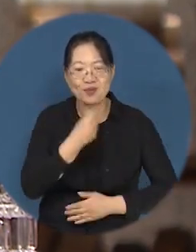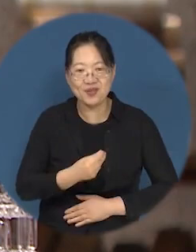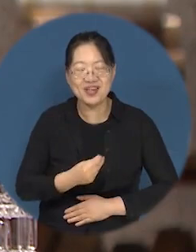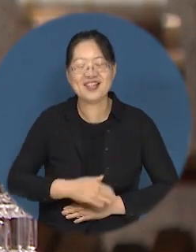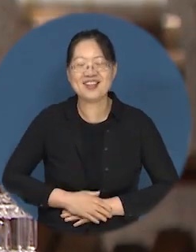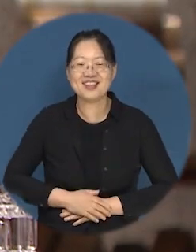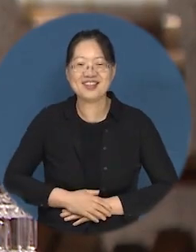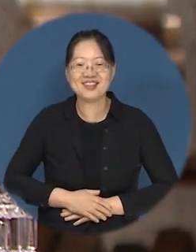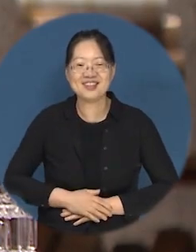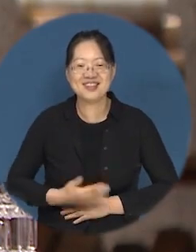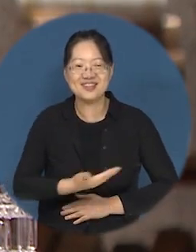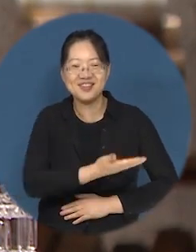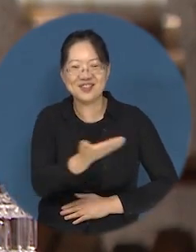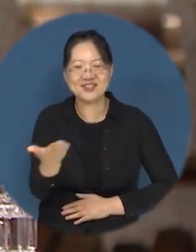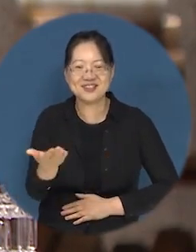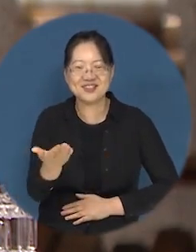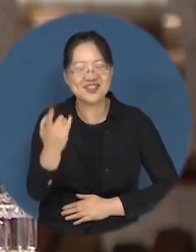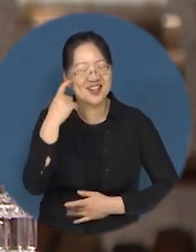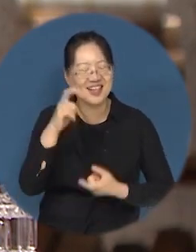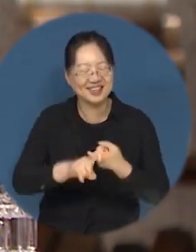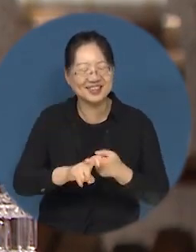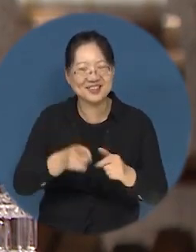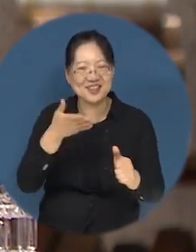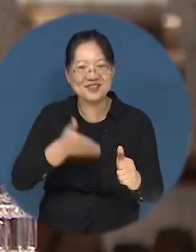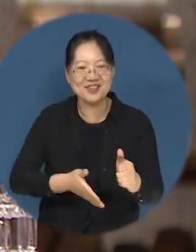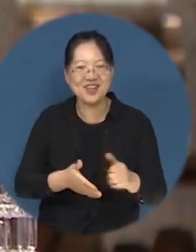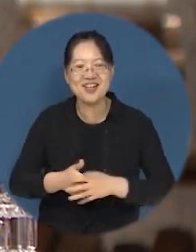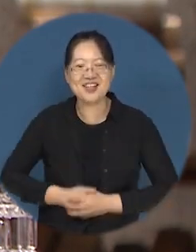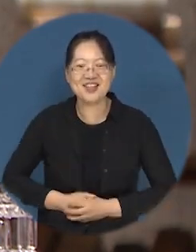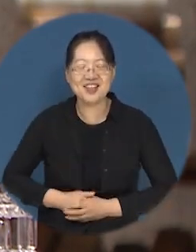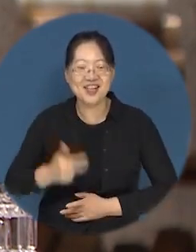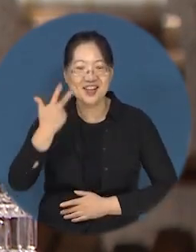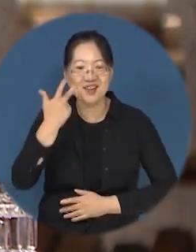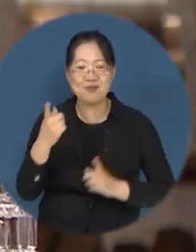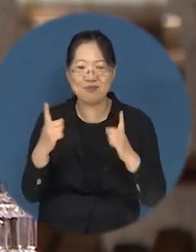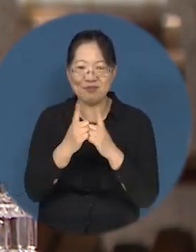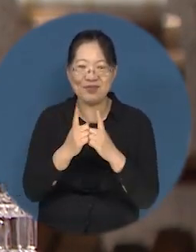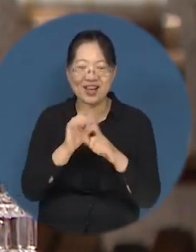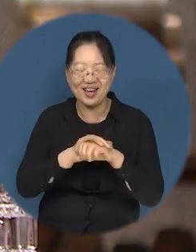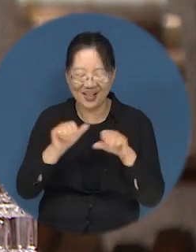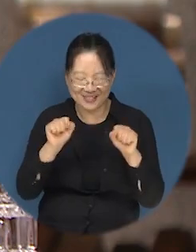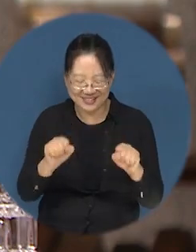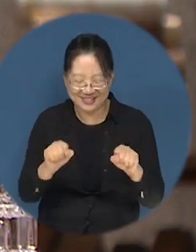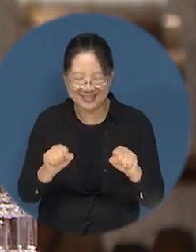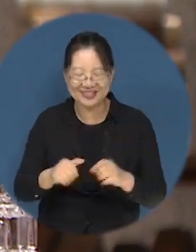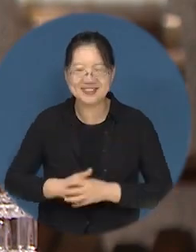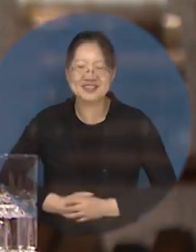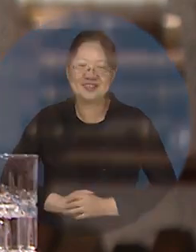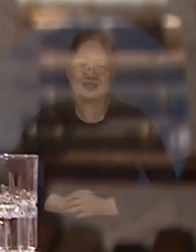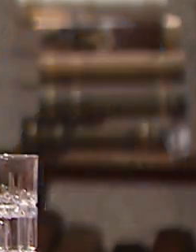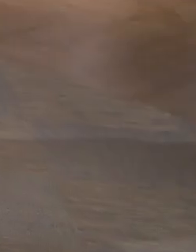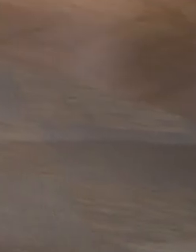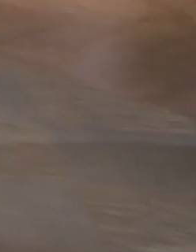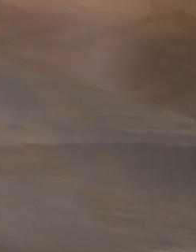행복해 하십니다. 여러분들도 좀 관심 가져보시기 바랍니다. 다음 시간 또 뵙겠습니다. 안녕히 계십시오.